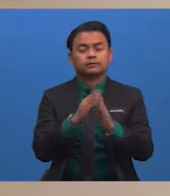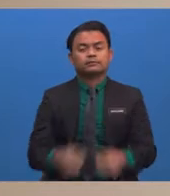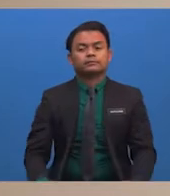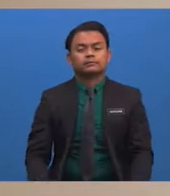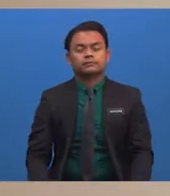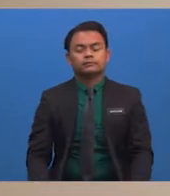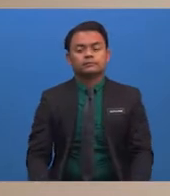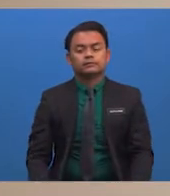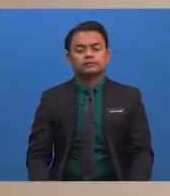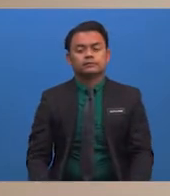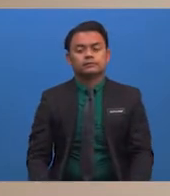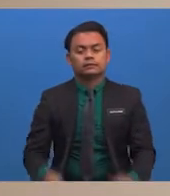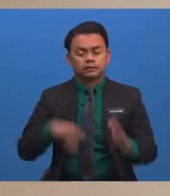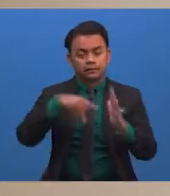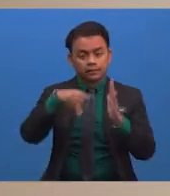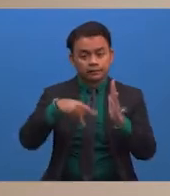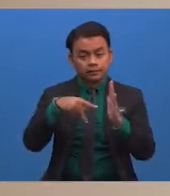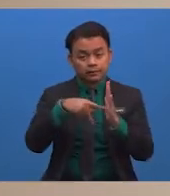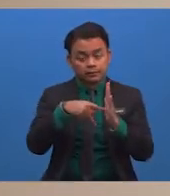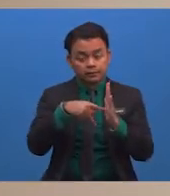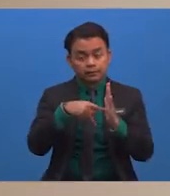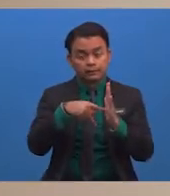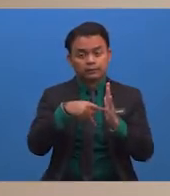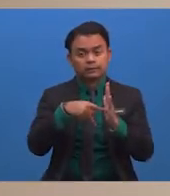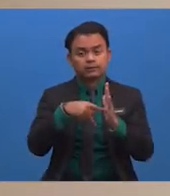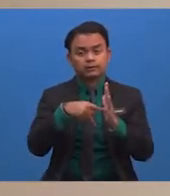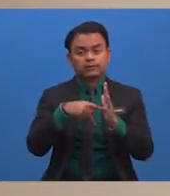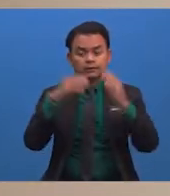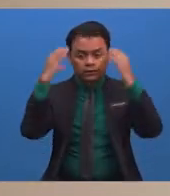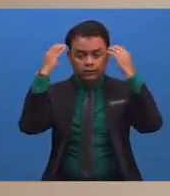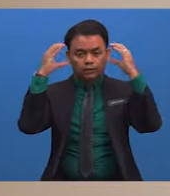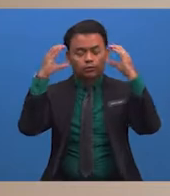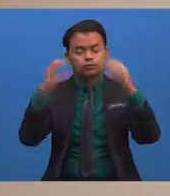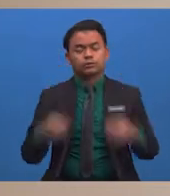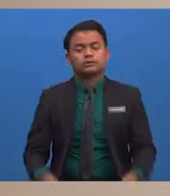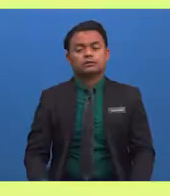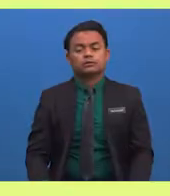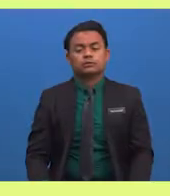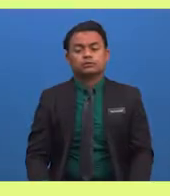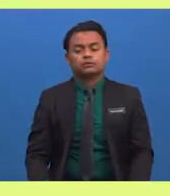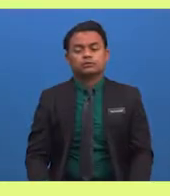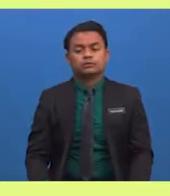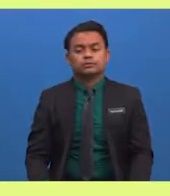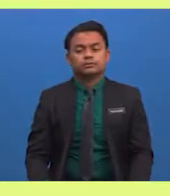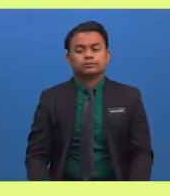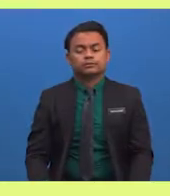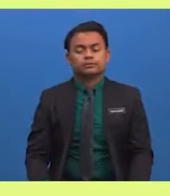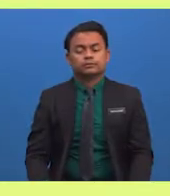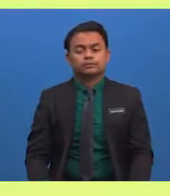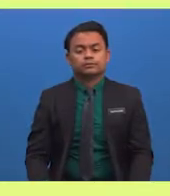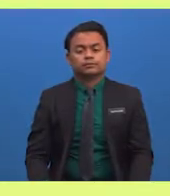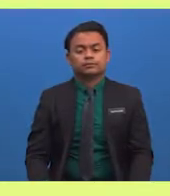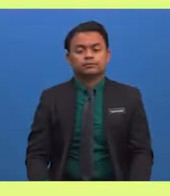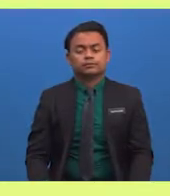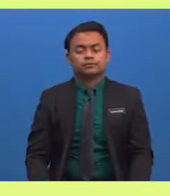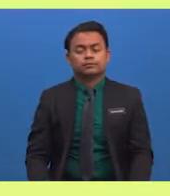juga berperanan dalam kemajuan pendidikan pada zaman Khalifah Abbasiyah. Golongan tenaga